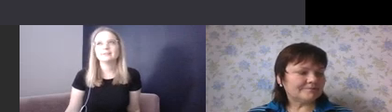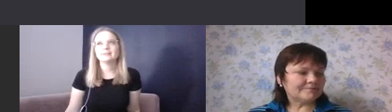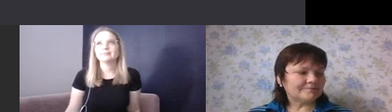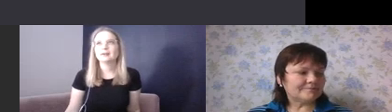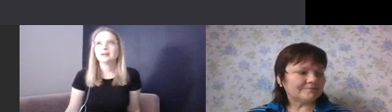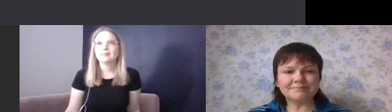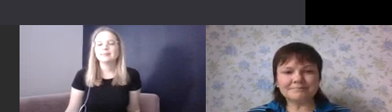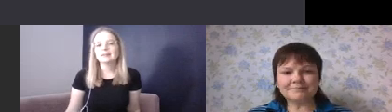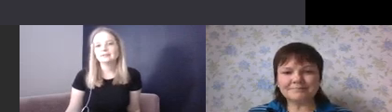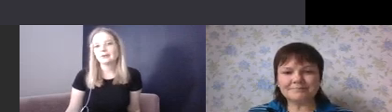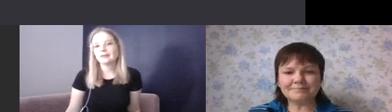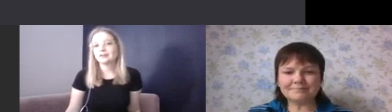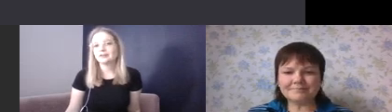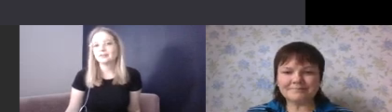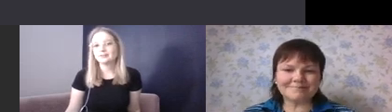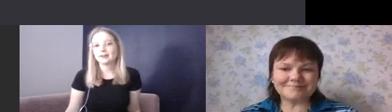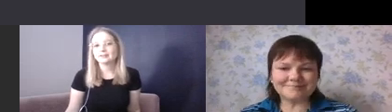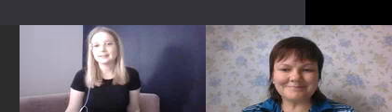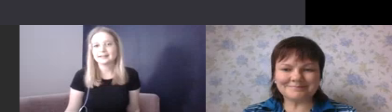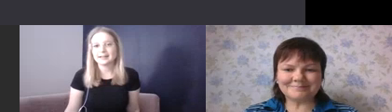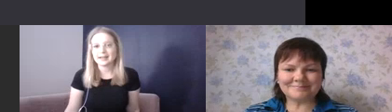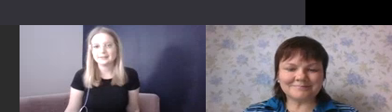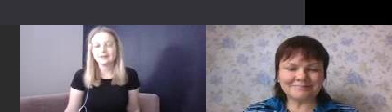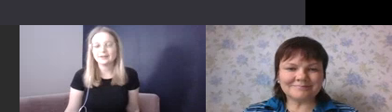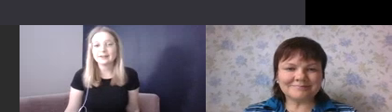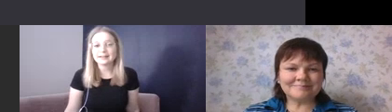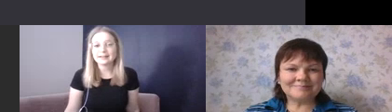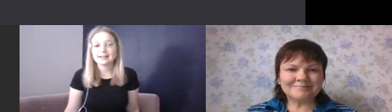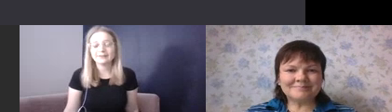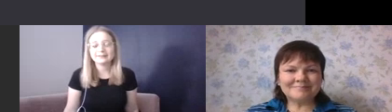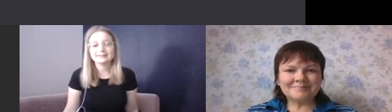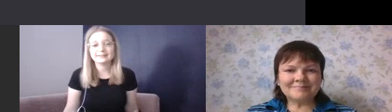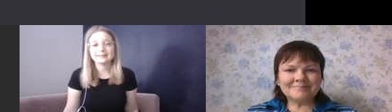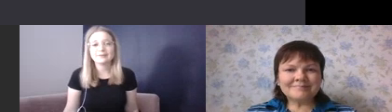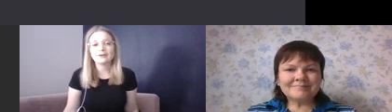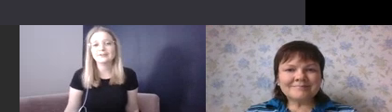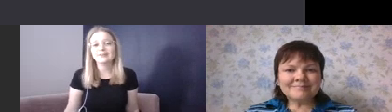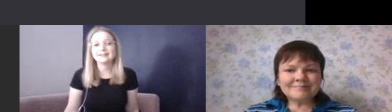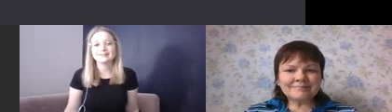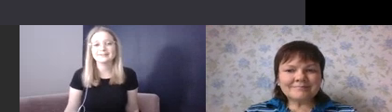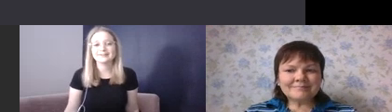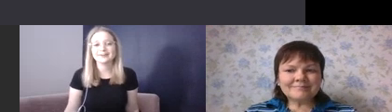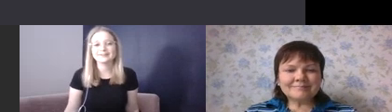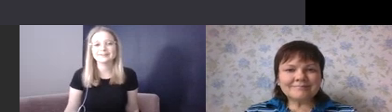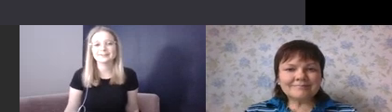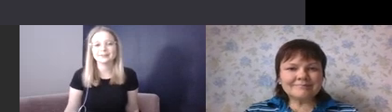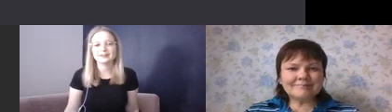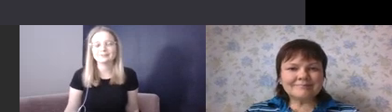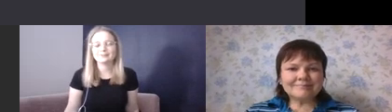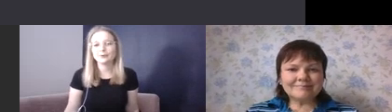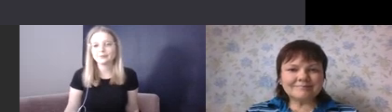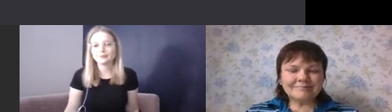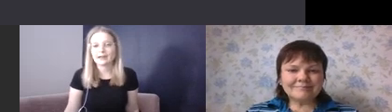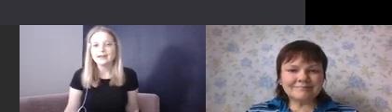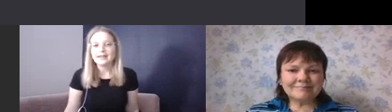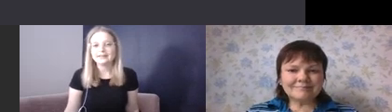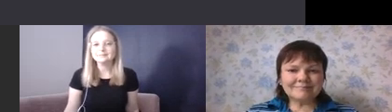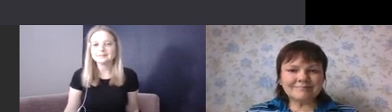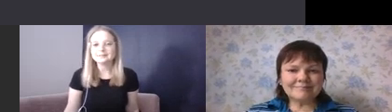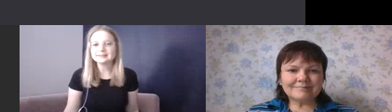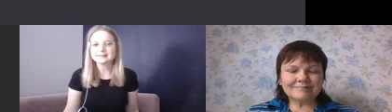see on selline, meile võibolla väga, väga selline tavaline teema, aga teie saate ka siis natukene nüüd